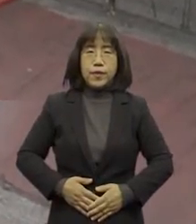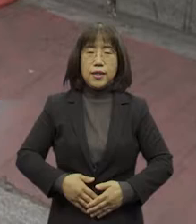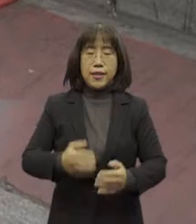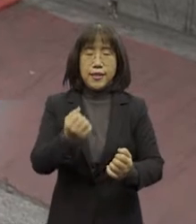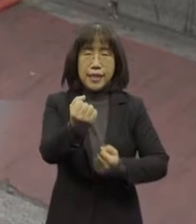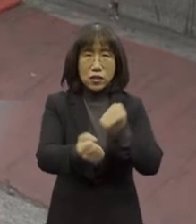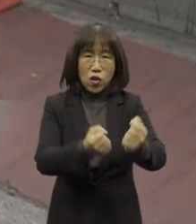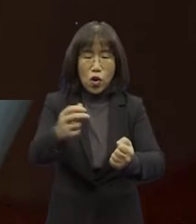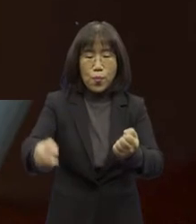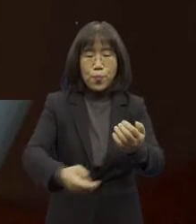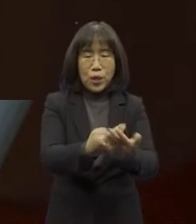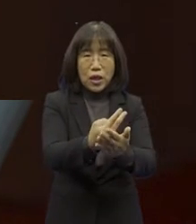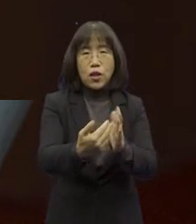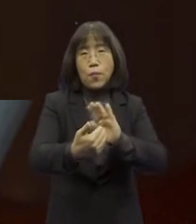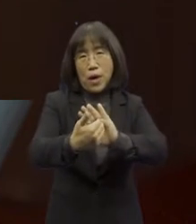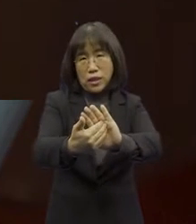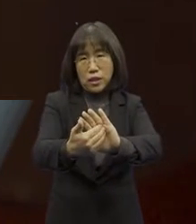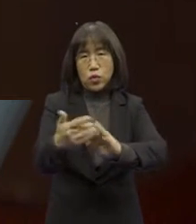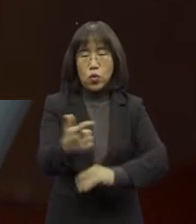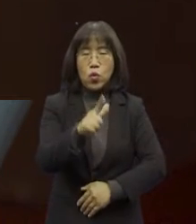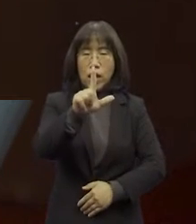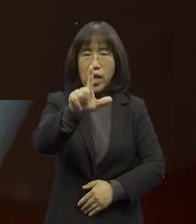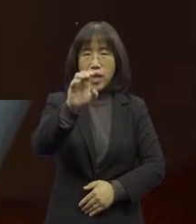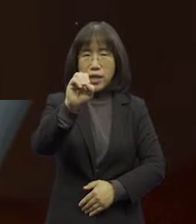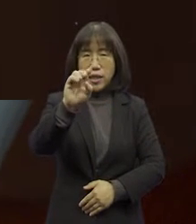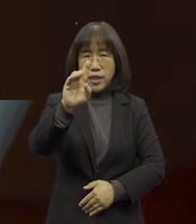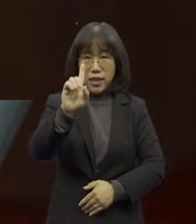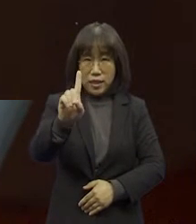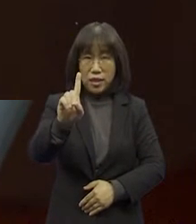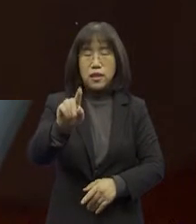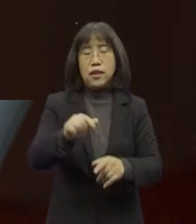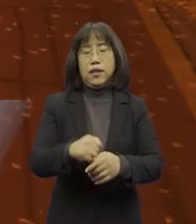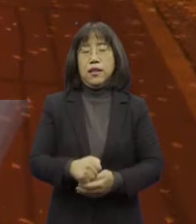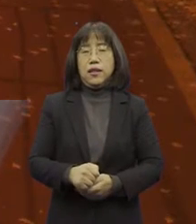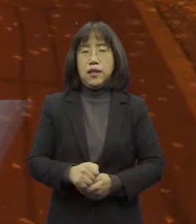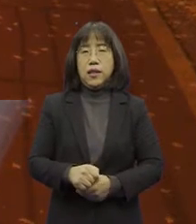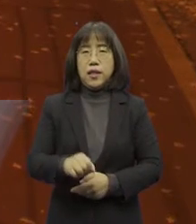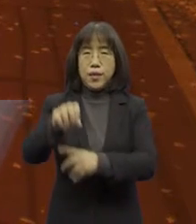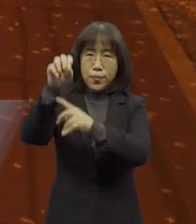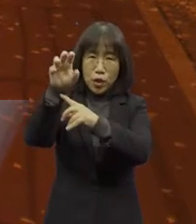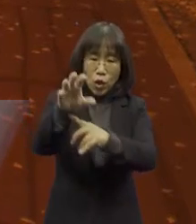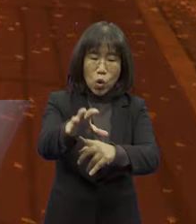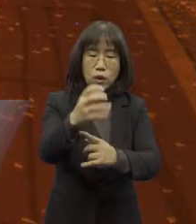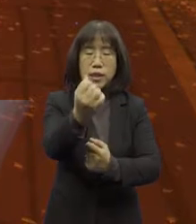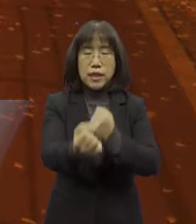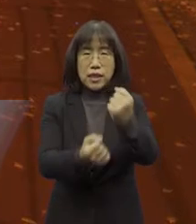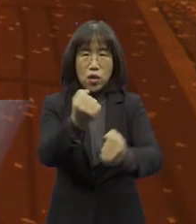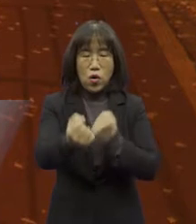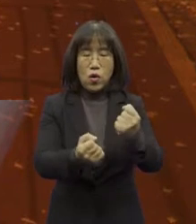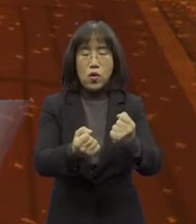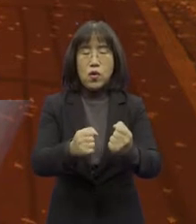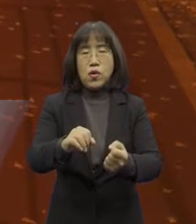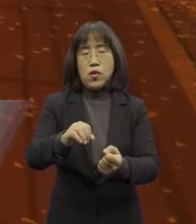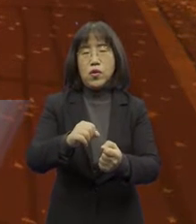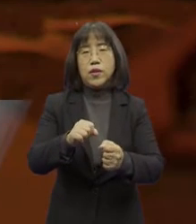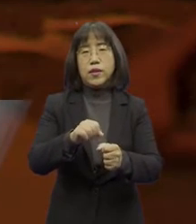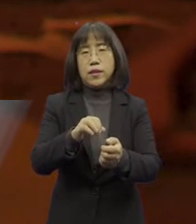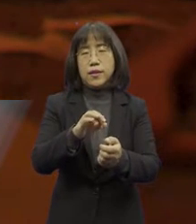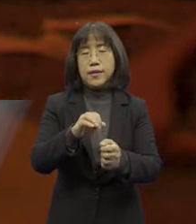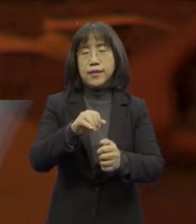포장, 야간 사고 예방을 위한 태양광 LED 표지병 설치 등을 통해 자전거 이용자의 안전도